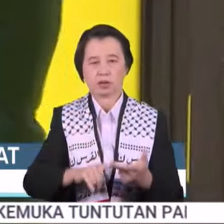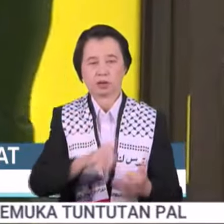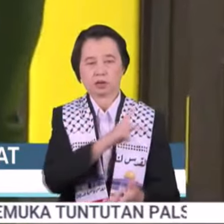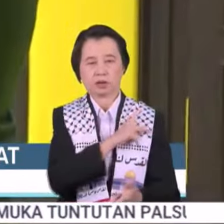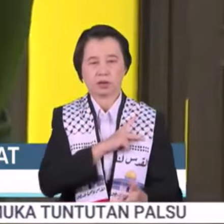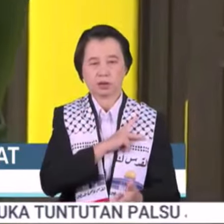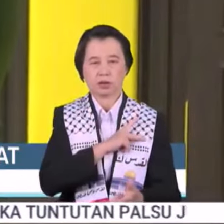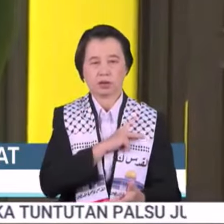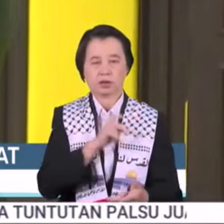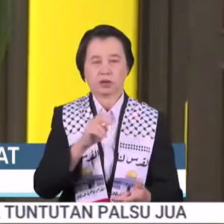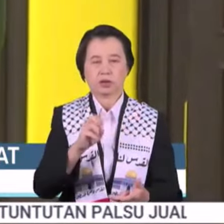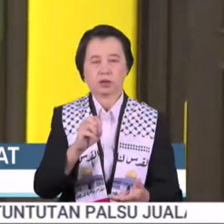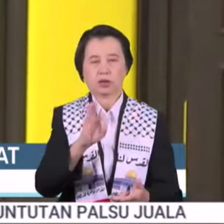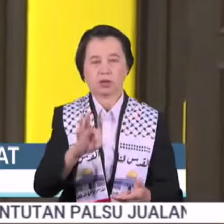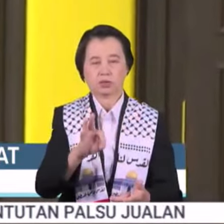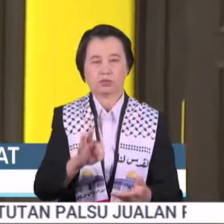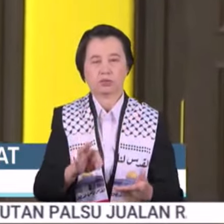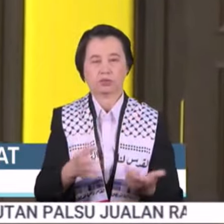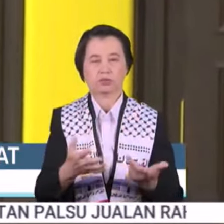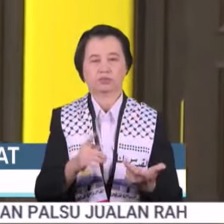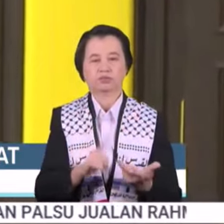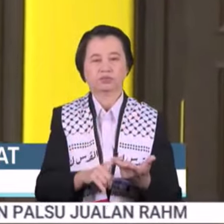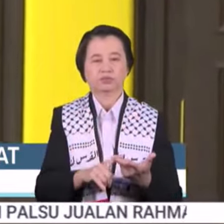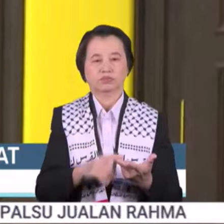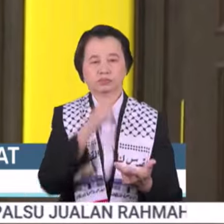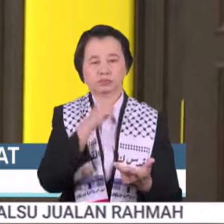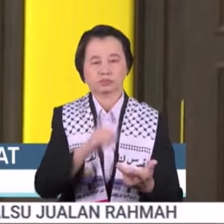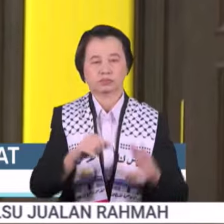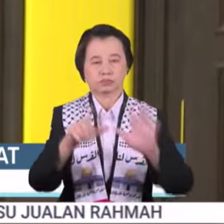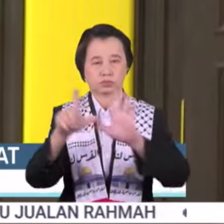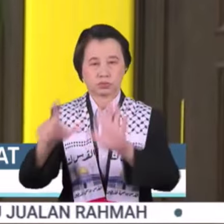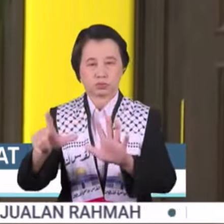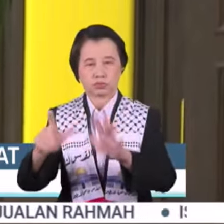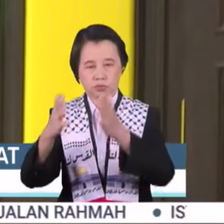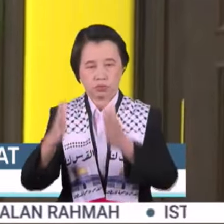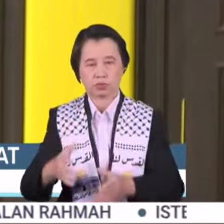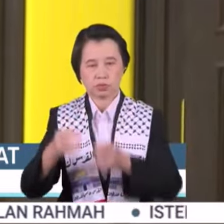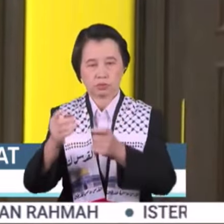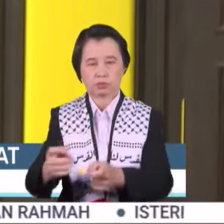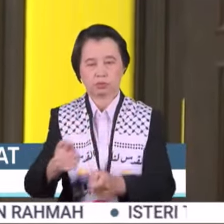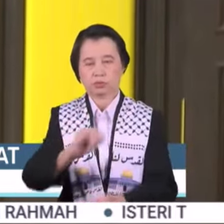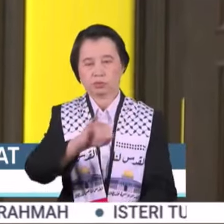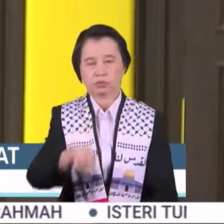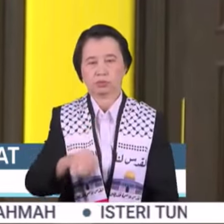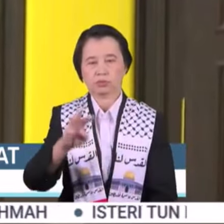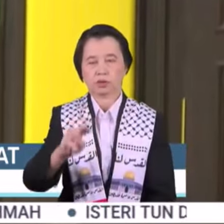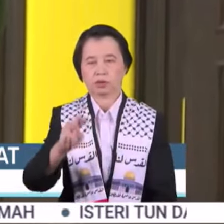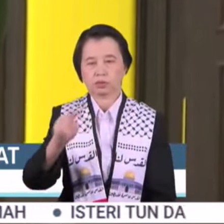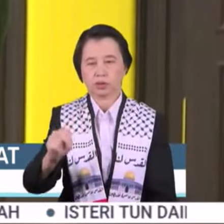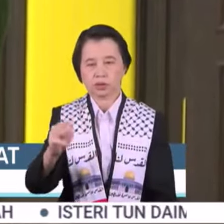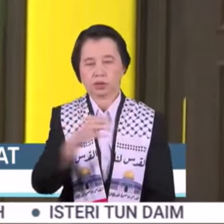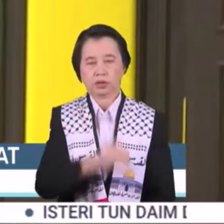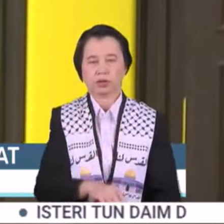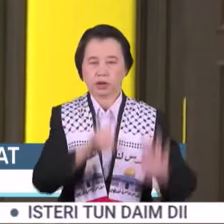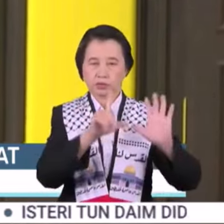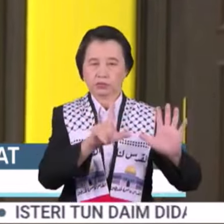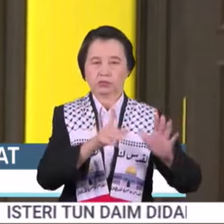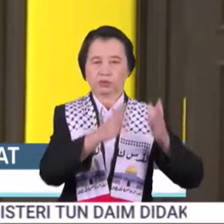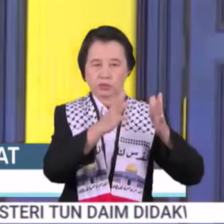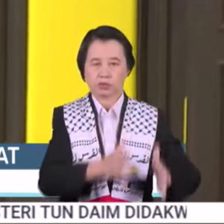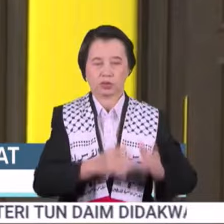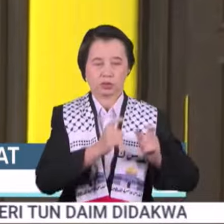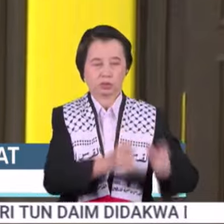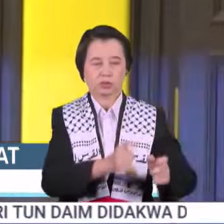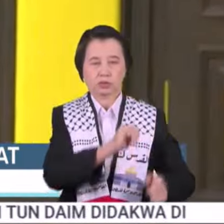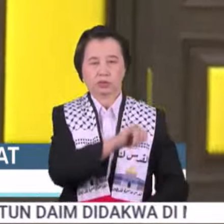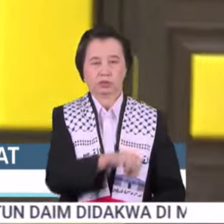pengarah kraf tangan Ainu Sham ramlie tujuh individu menerima darjah Johan Mangku negara sementara tujuh penerima